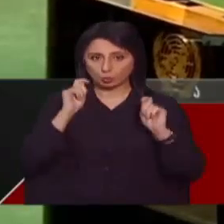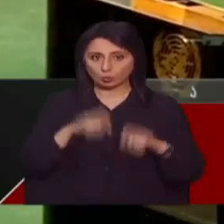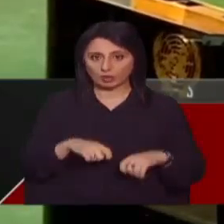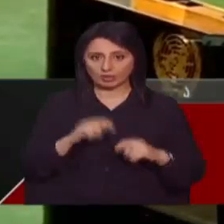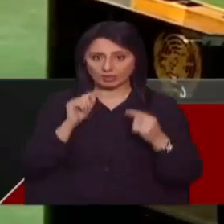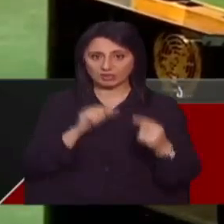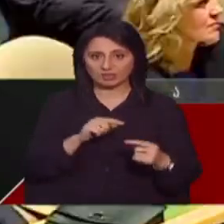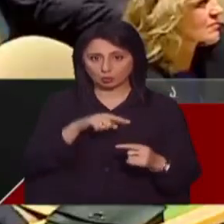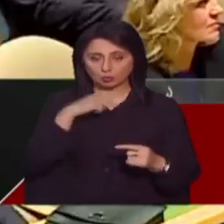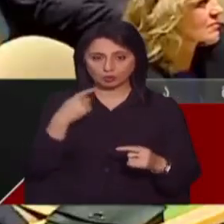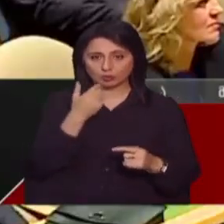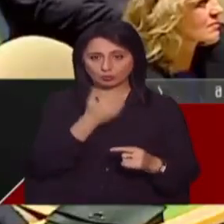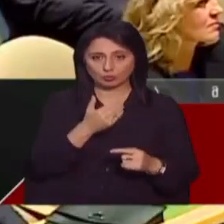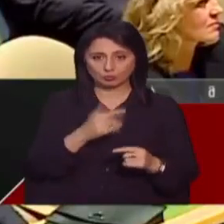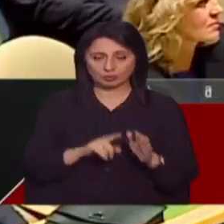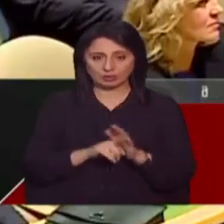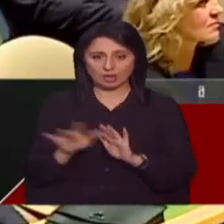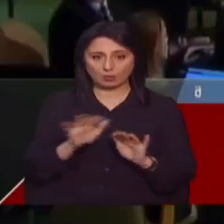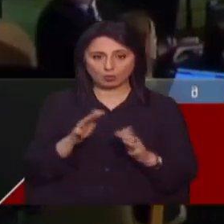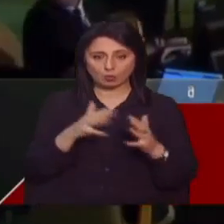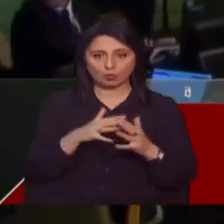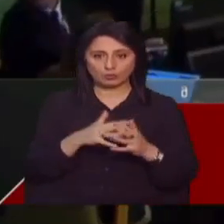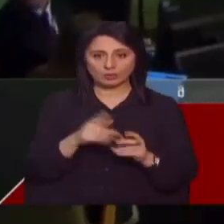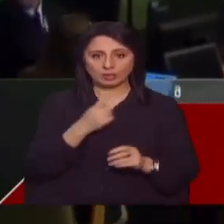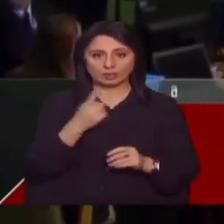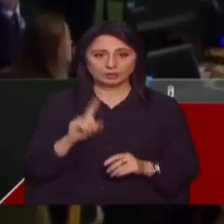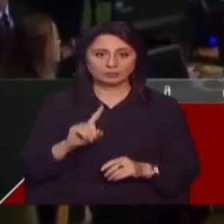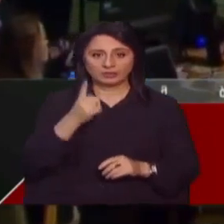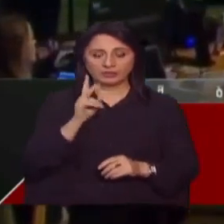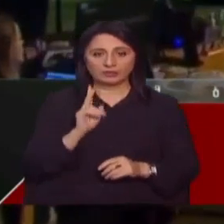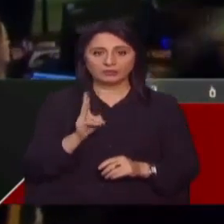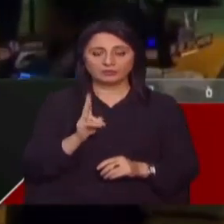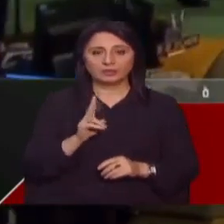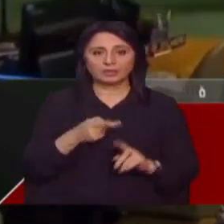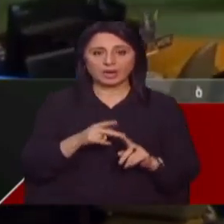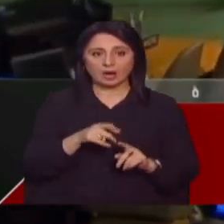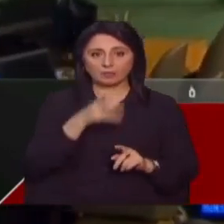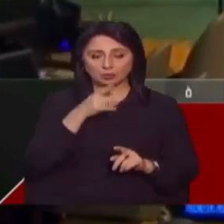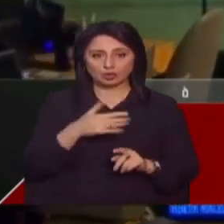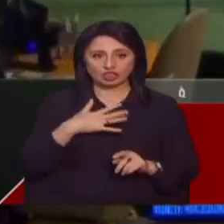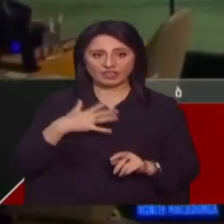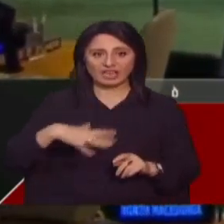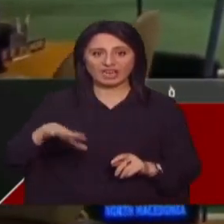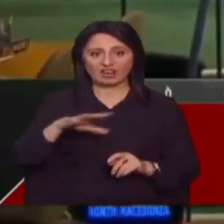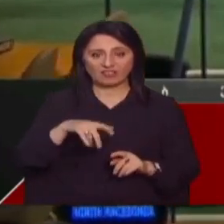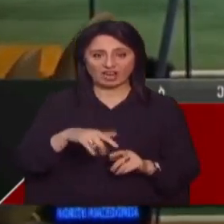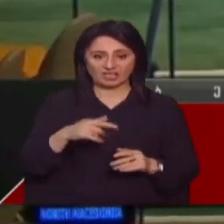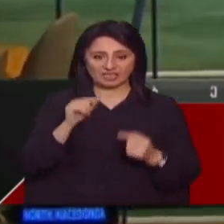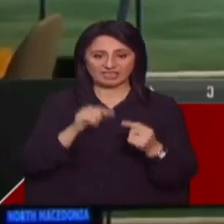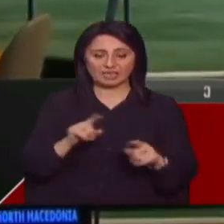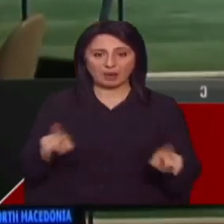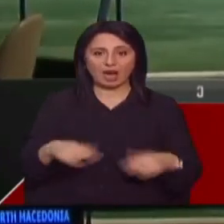უკრაინაში წინააღმდეგ რუსეთის მიერ წარმოებულ ომზე. Ერთ-ერთი პირველი, ვინც ამ კონტექსტში ჩვენი ქვეყანა და ჩვენი ქვეყნის